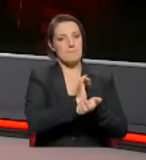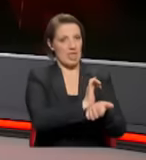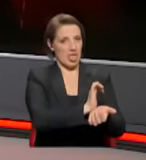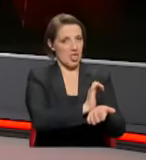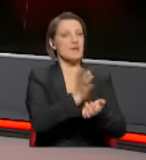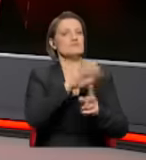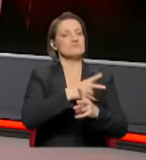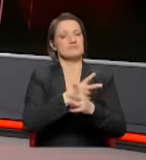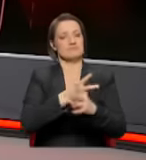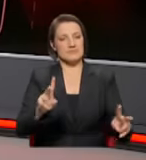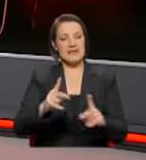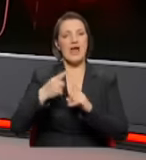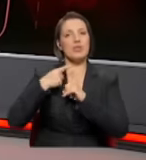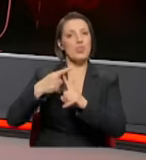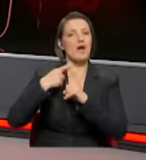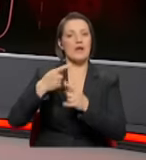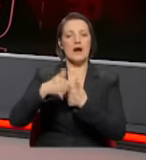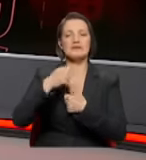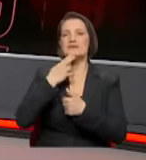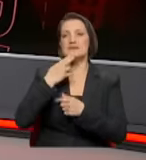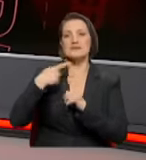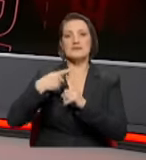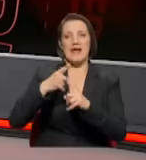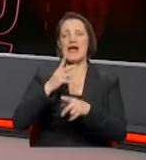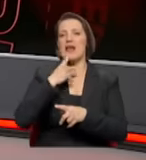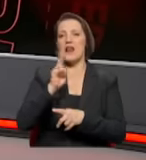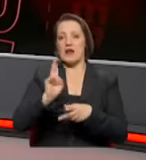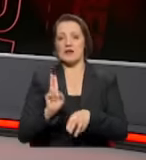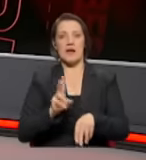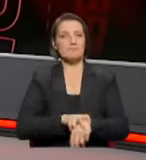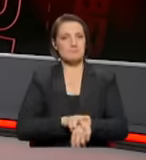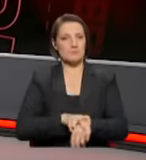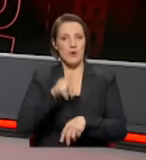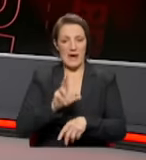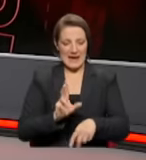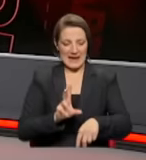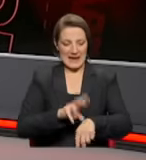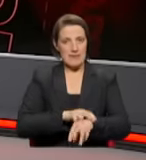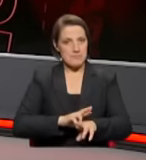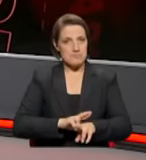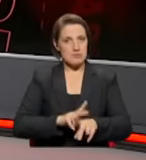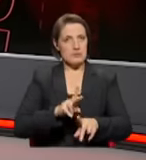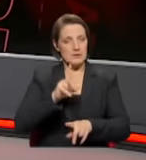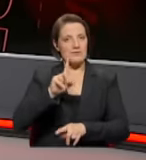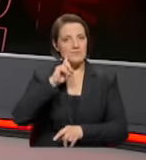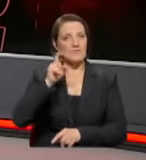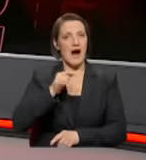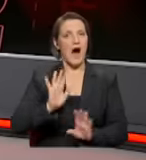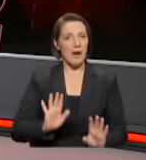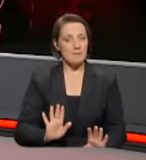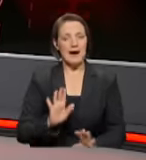cezaevinden çıktı. Tehditlerini sürdürünce elektronik kelepçe takıldı. O kelepçeyi de kırdığı tespit edildi